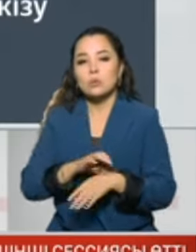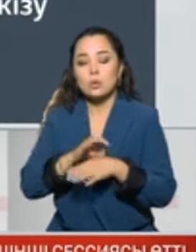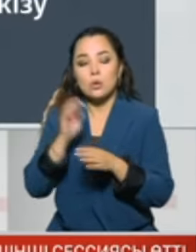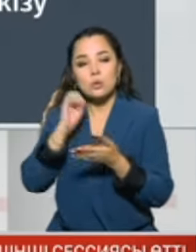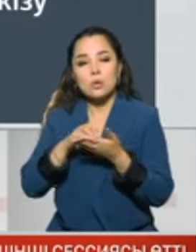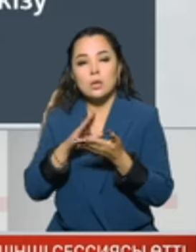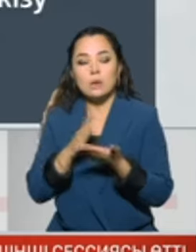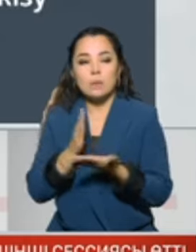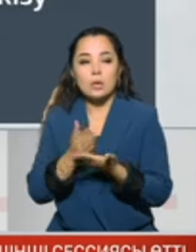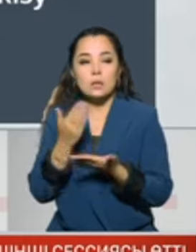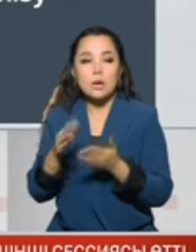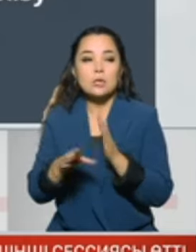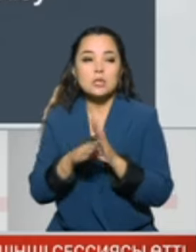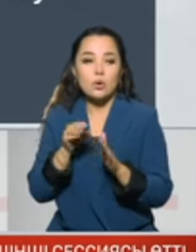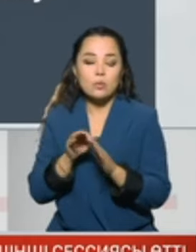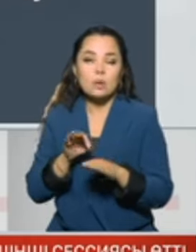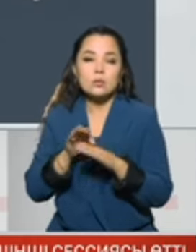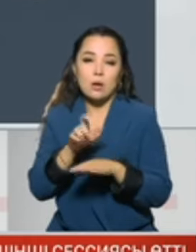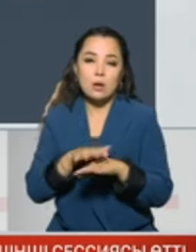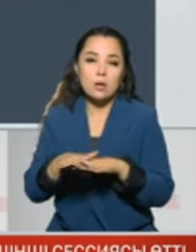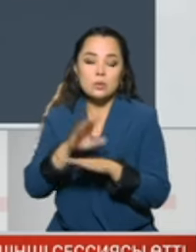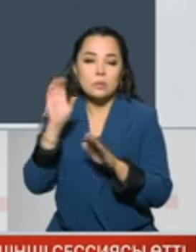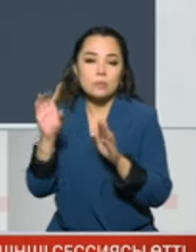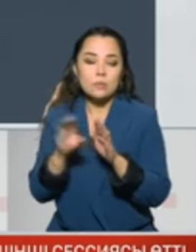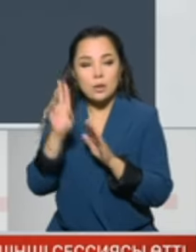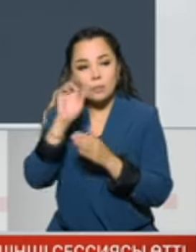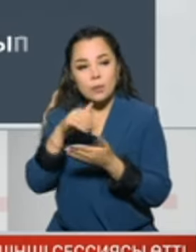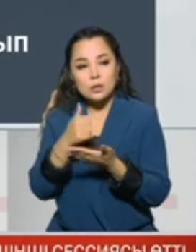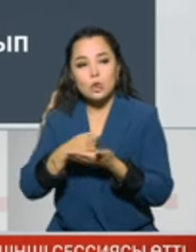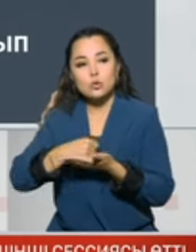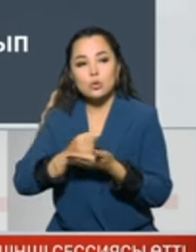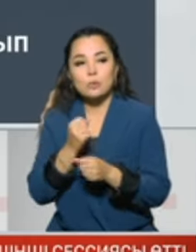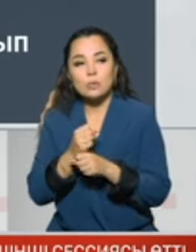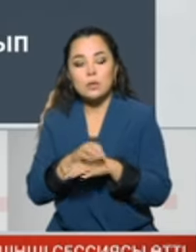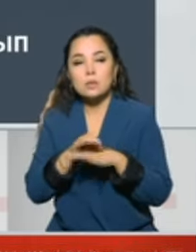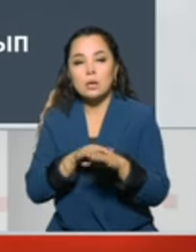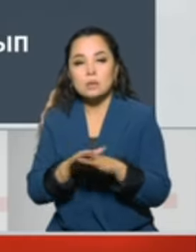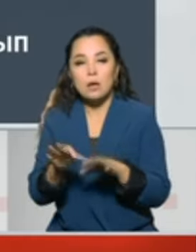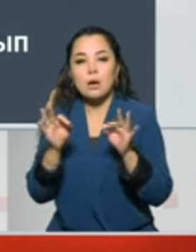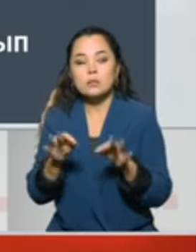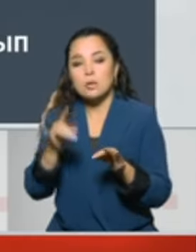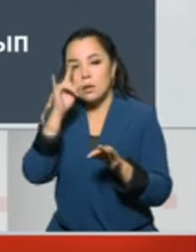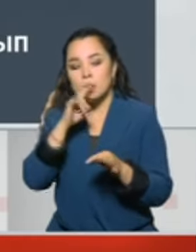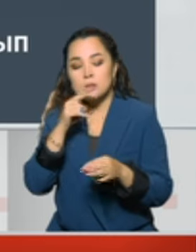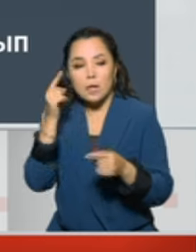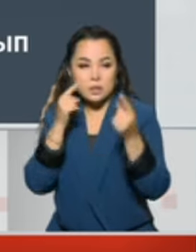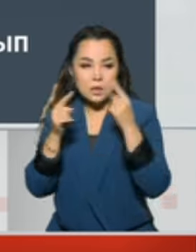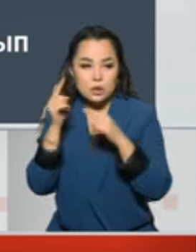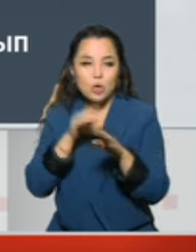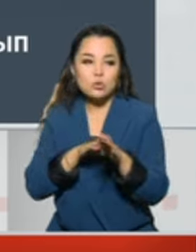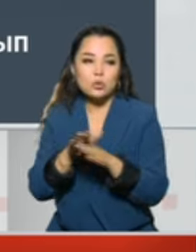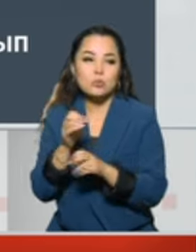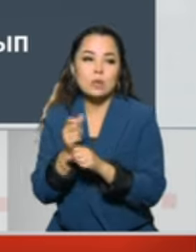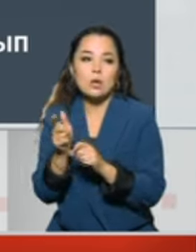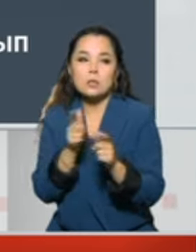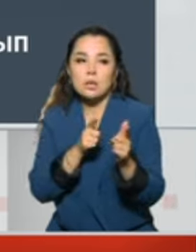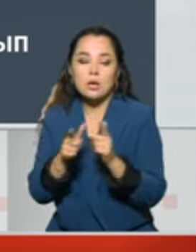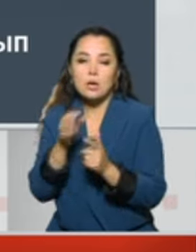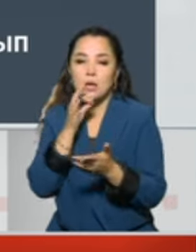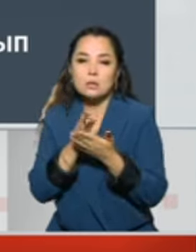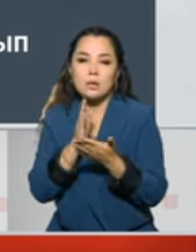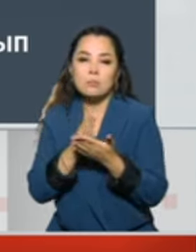белгіледі. Бұл референдум халық үніне құлақ асатын мемлекет тұжырымдамасының және әділетті Қазақстан идеясының жүзеге асырылып жатқан